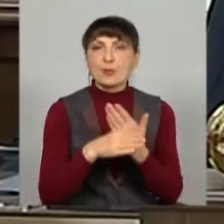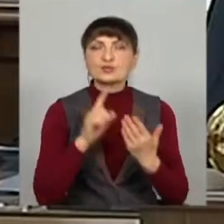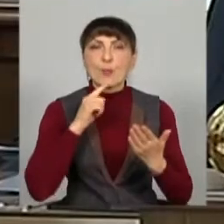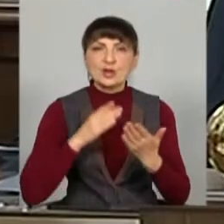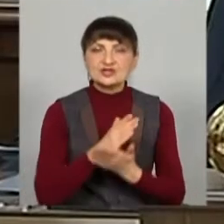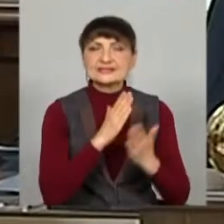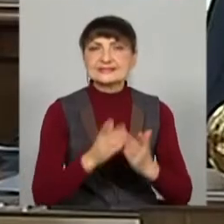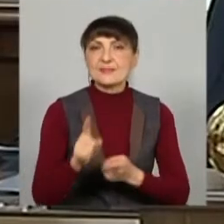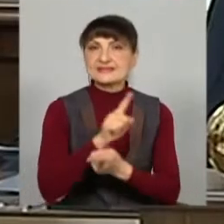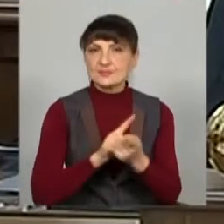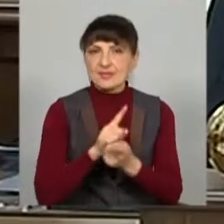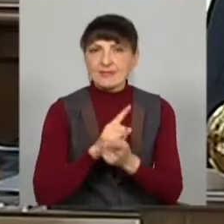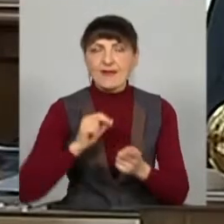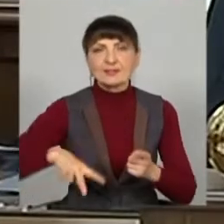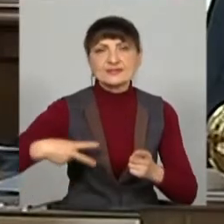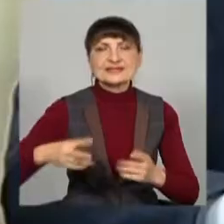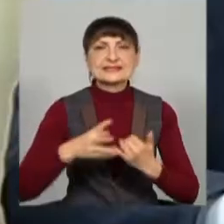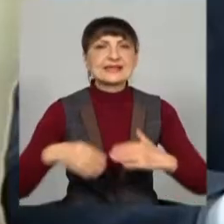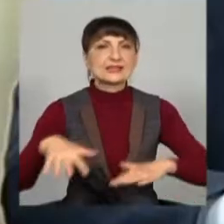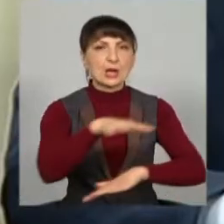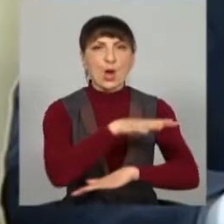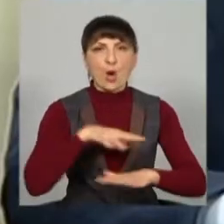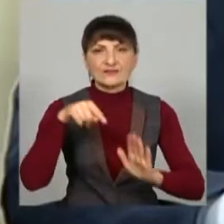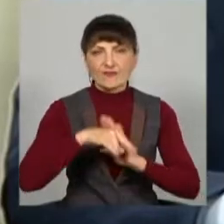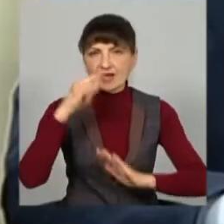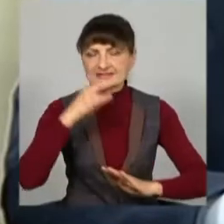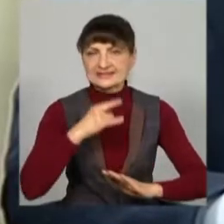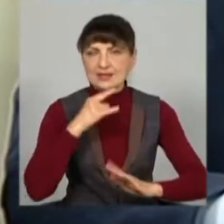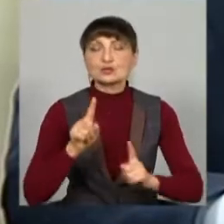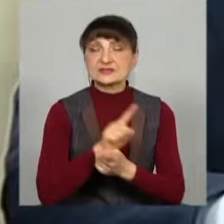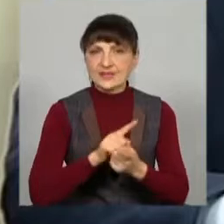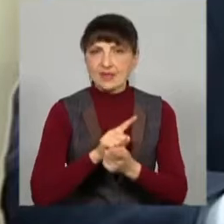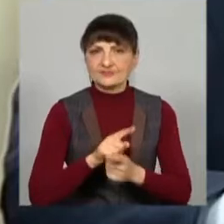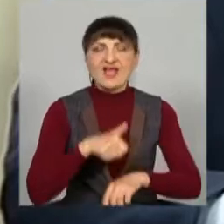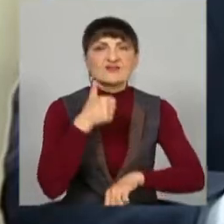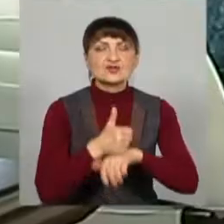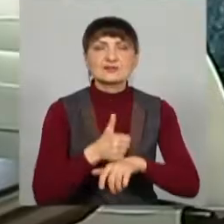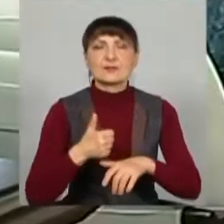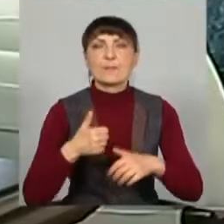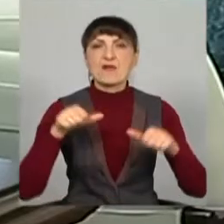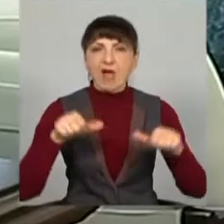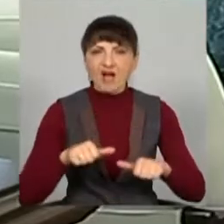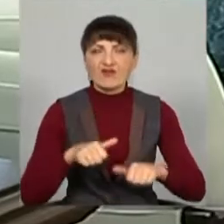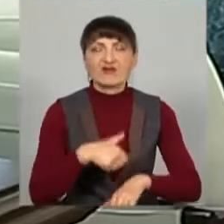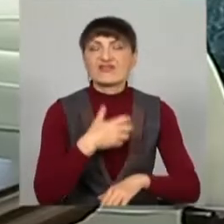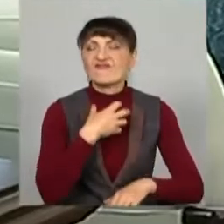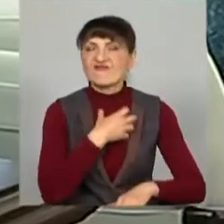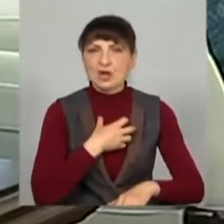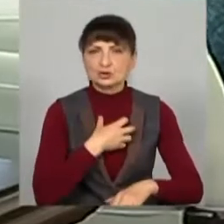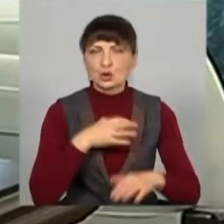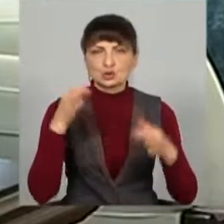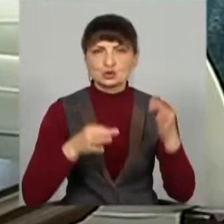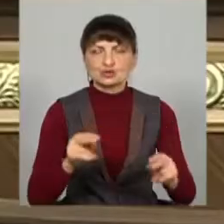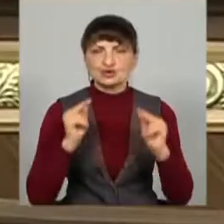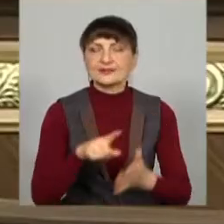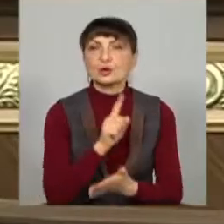политической системы и административно-территориальной структуры страны. Верховенство права – это независимость, прозрачность и профессионализм судов,